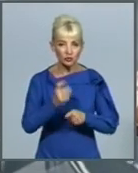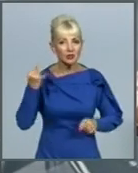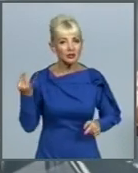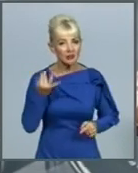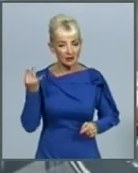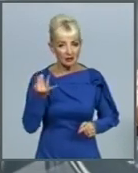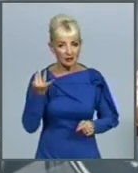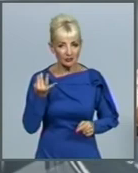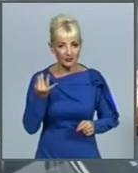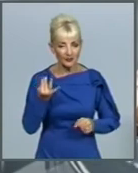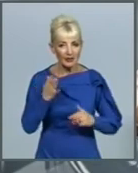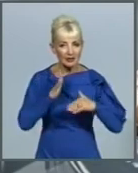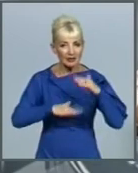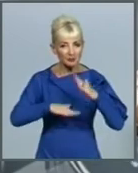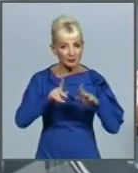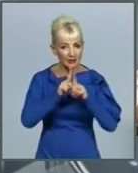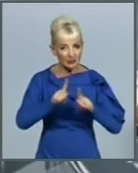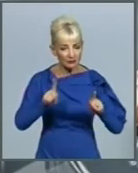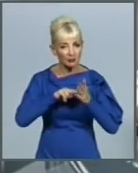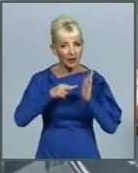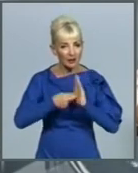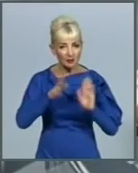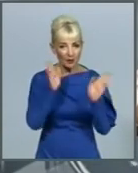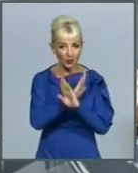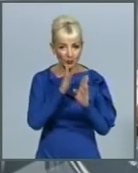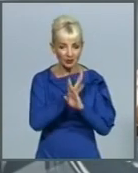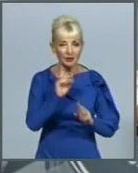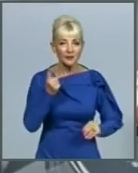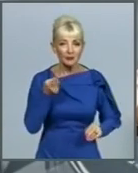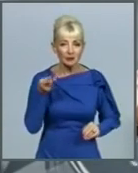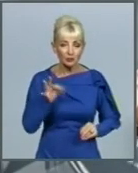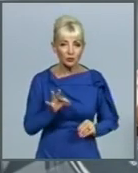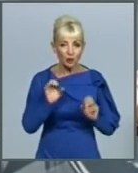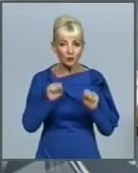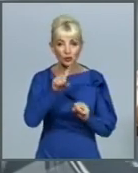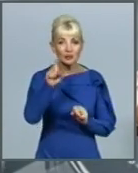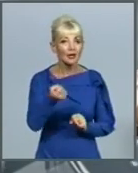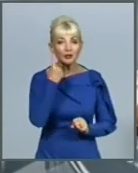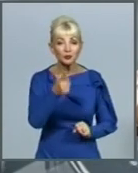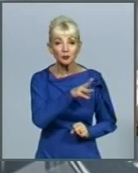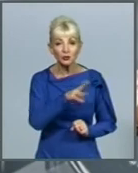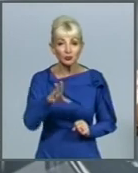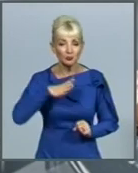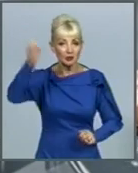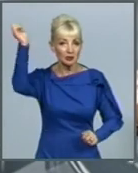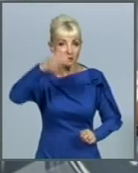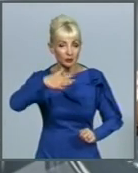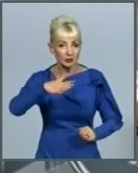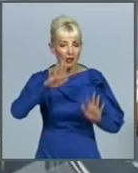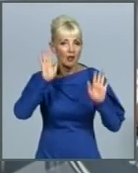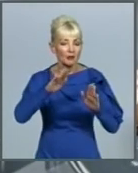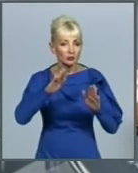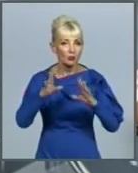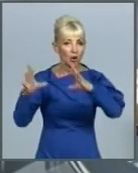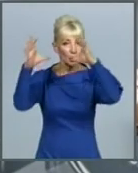интересную специфику в плане погоды, потому что может за одну минуту быть солнце, налетели